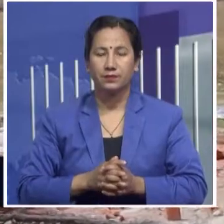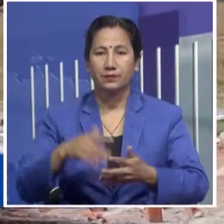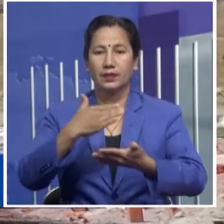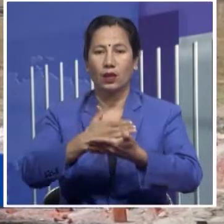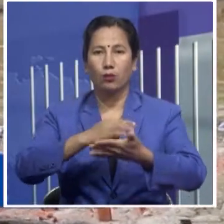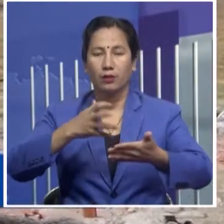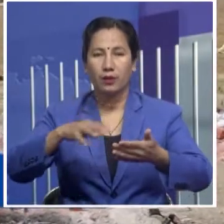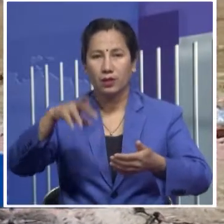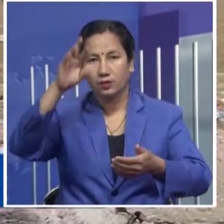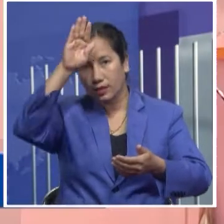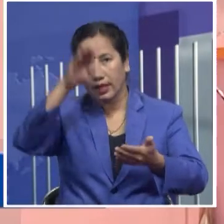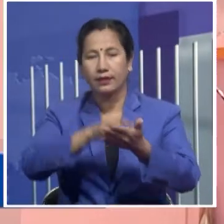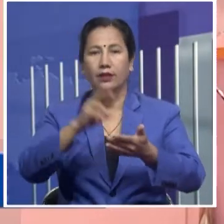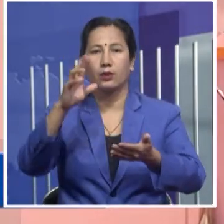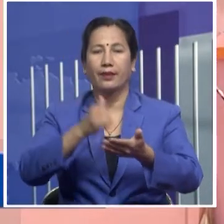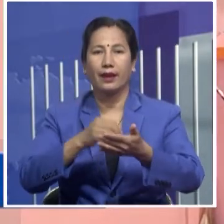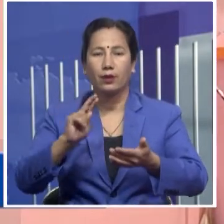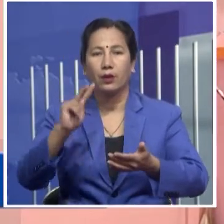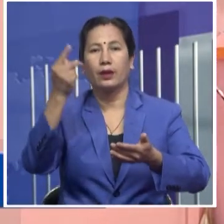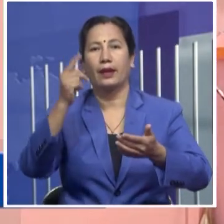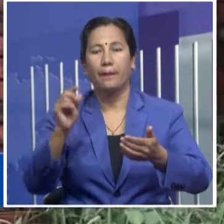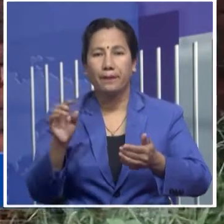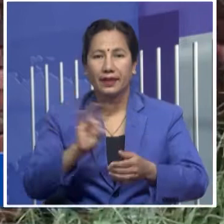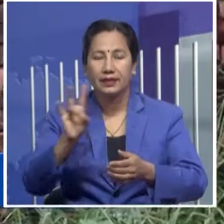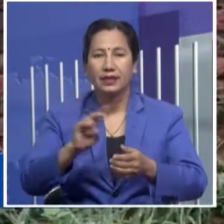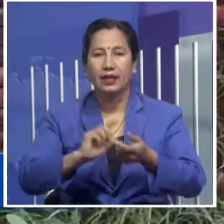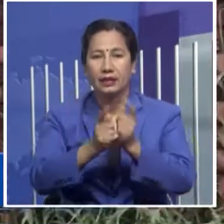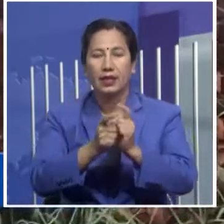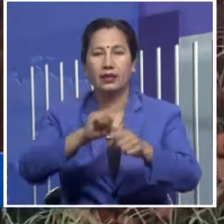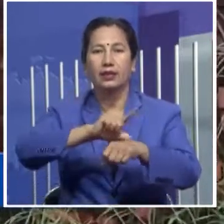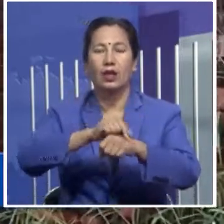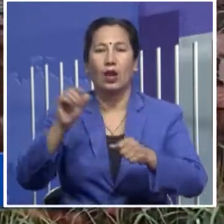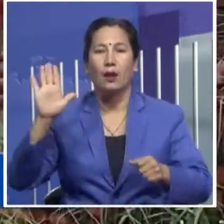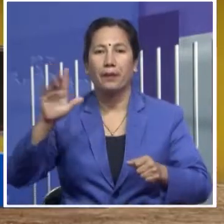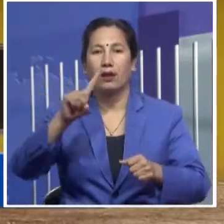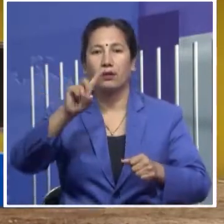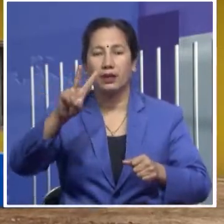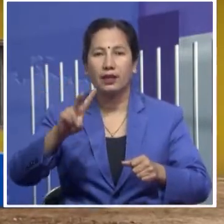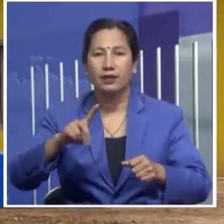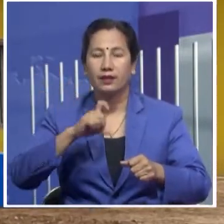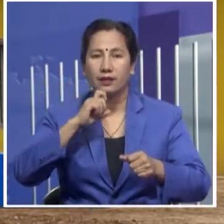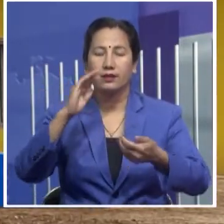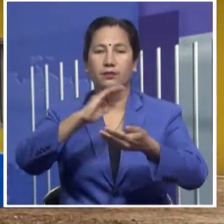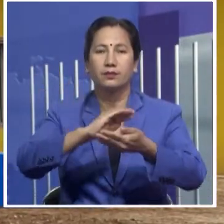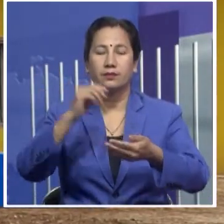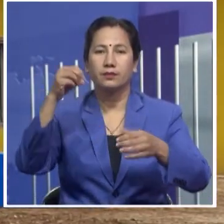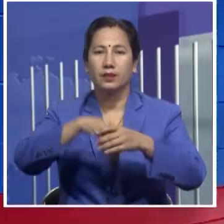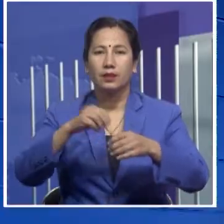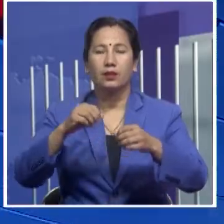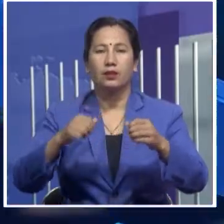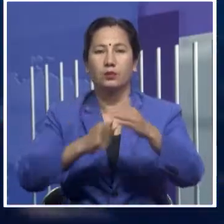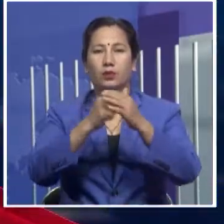लुम्बिनी प्रदेशको राजधानीका लागि दाङको राप्ती प्राविधिक शिक्षालय सार्न ढिलाइ। फागुन 12 गतेभित्र शिक्षालय सार्न मुख्यमन्त्रीको निर्देशन।